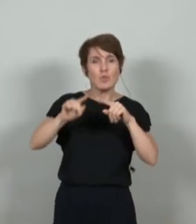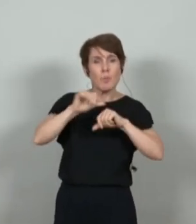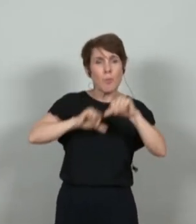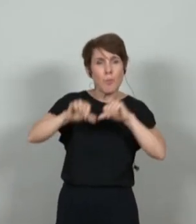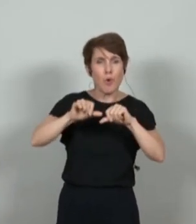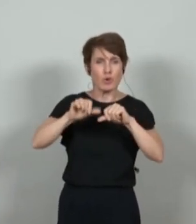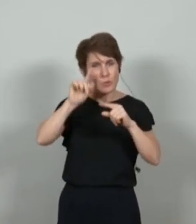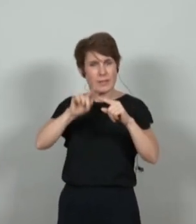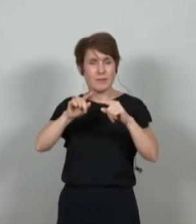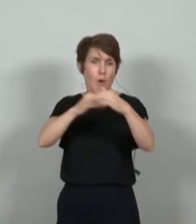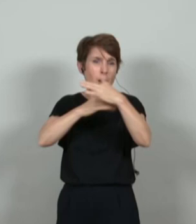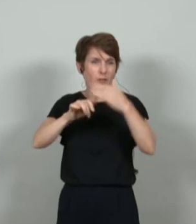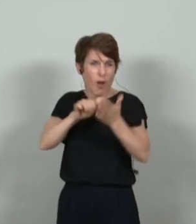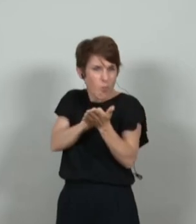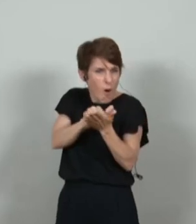vous avez la parole